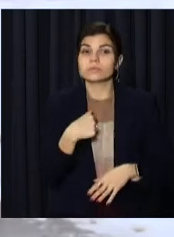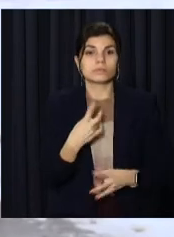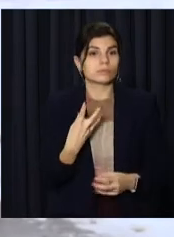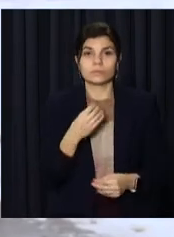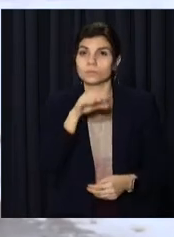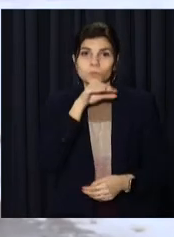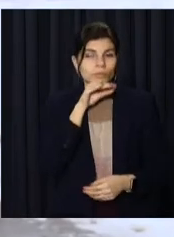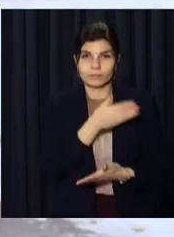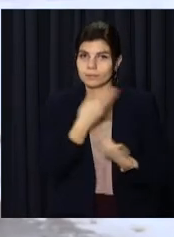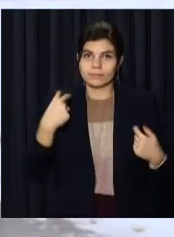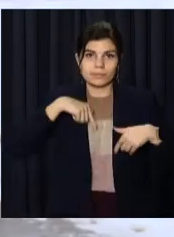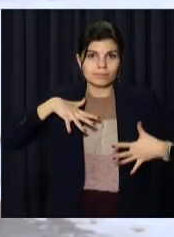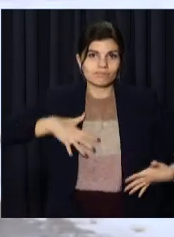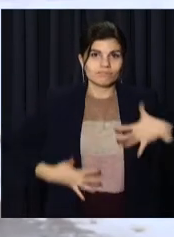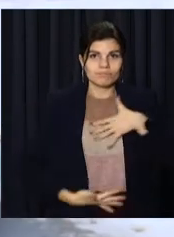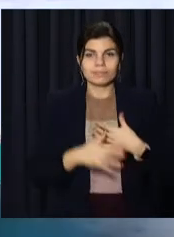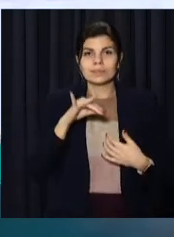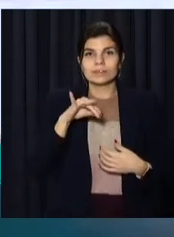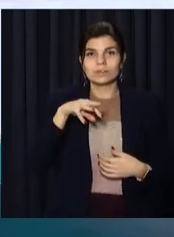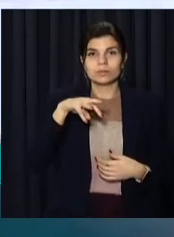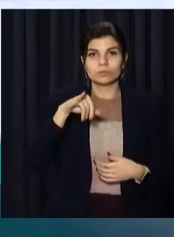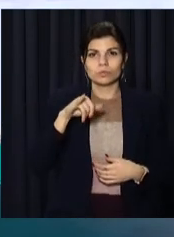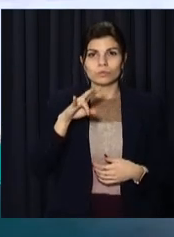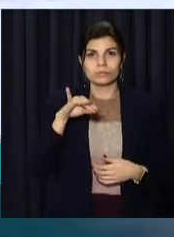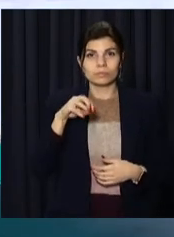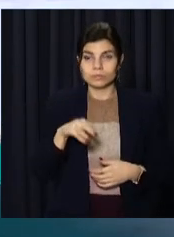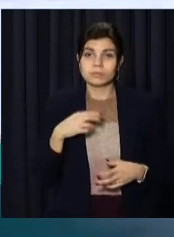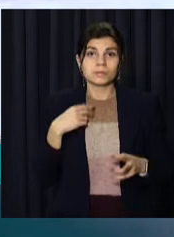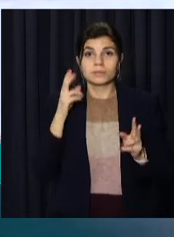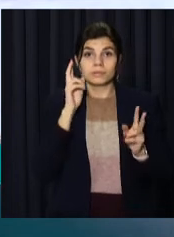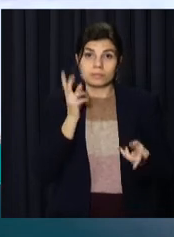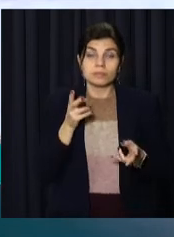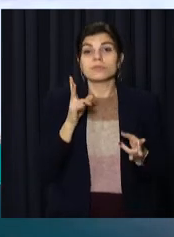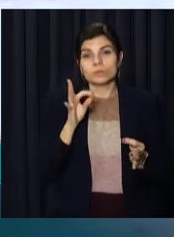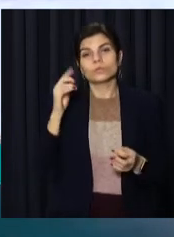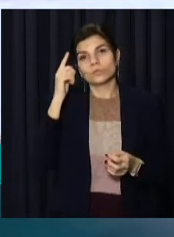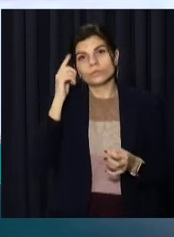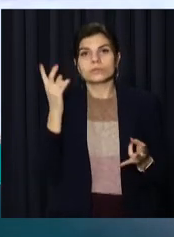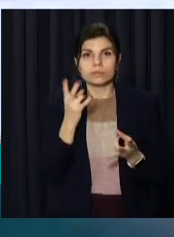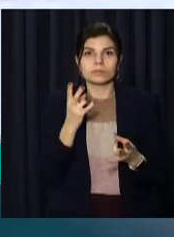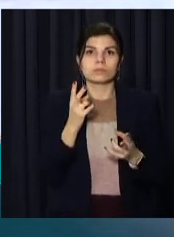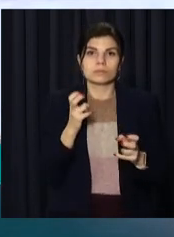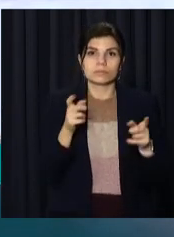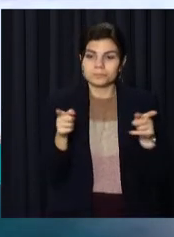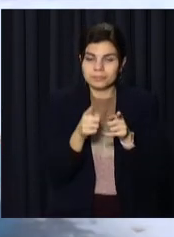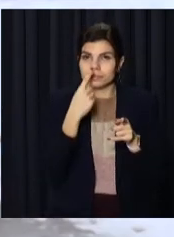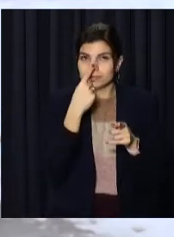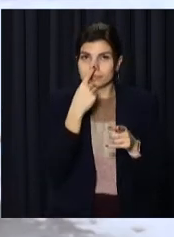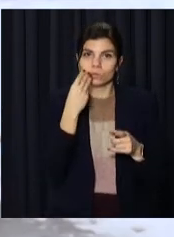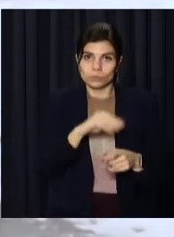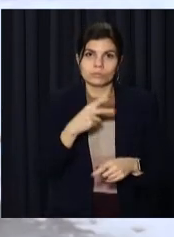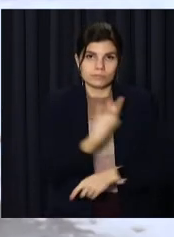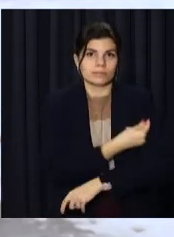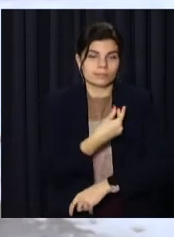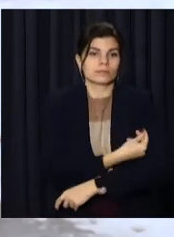фахівцем з імунології, але все ж таки, я думаю, що такі речі варто робити на менших періодах,